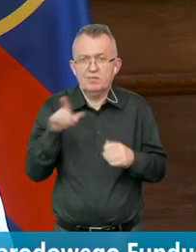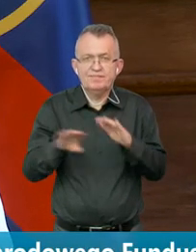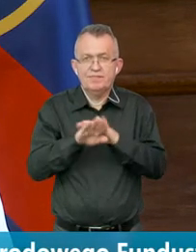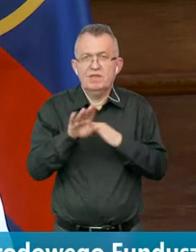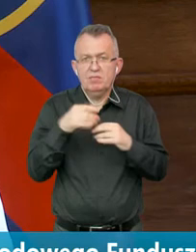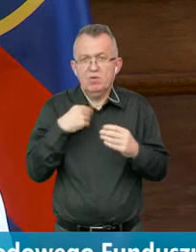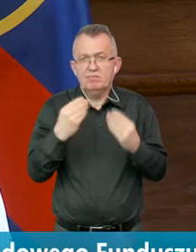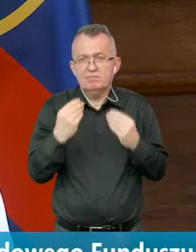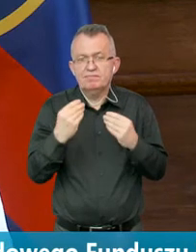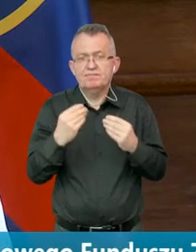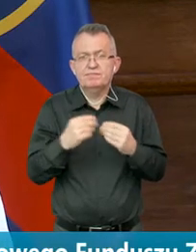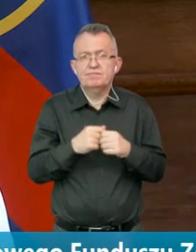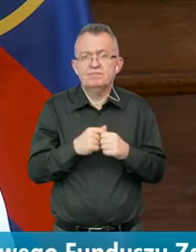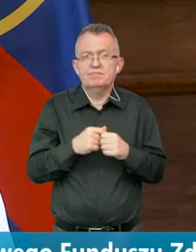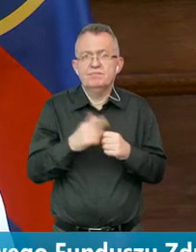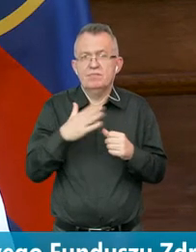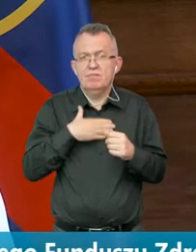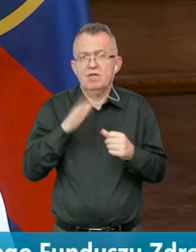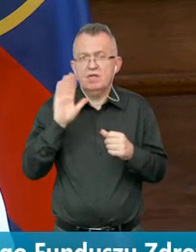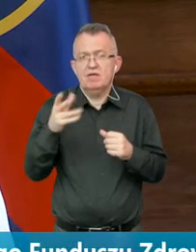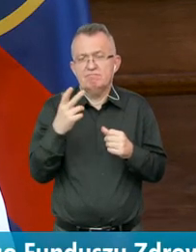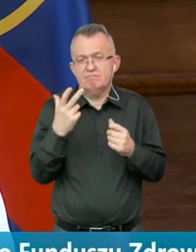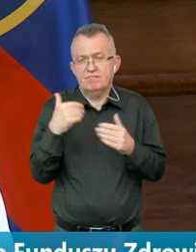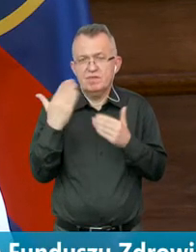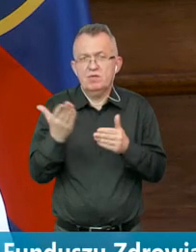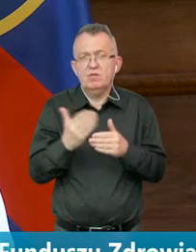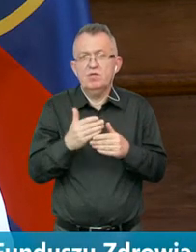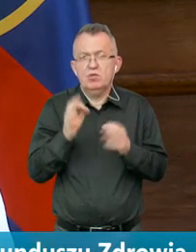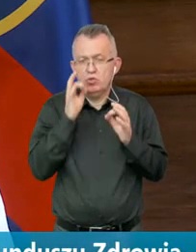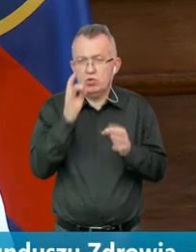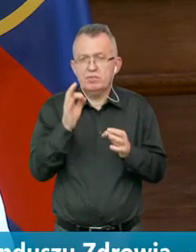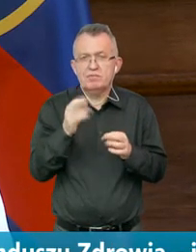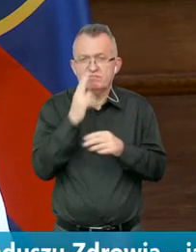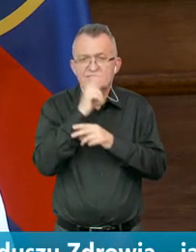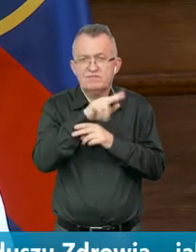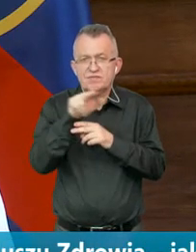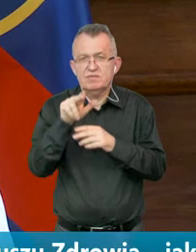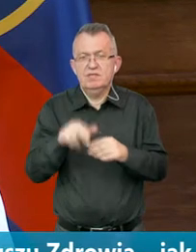fajna, atrakcyjna, ma zagwarantowane dobre zwiedzanie